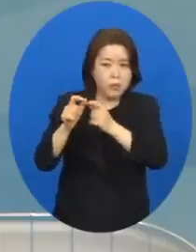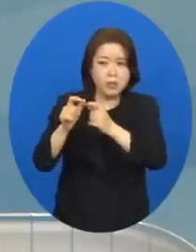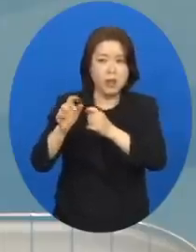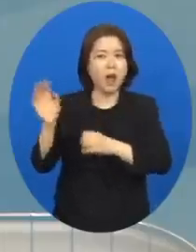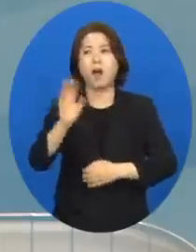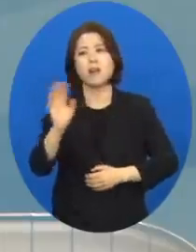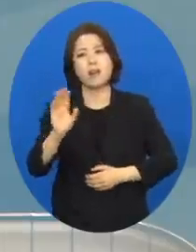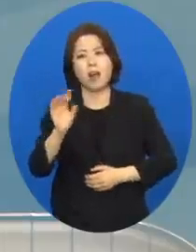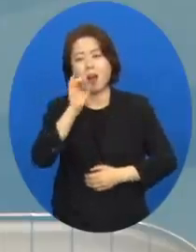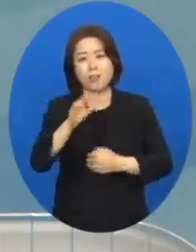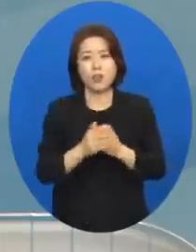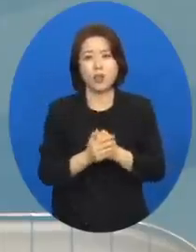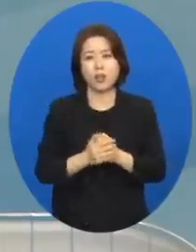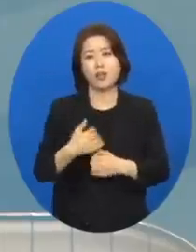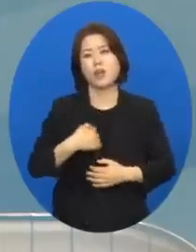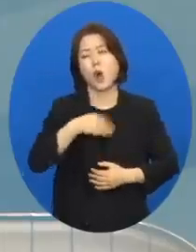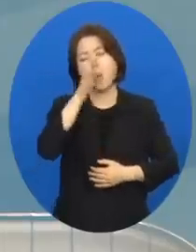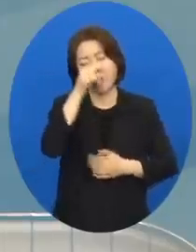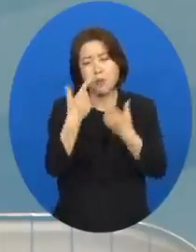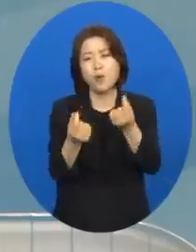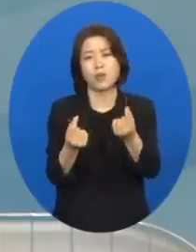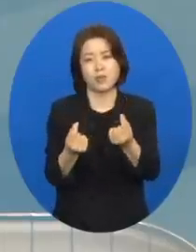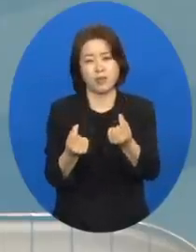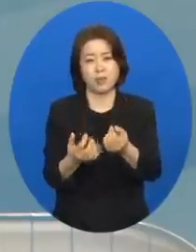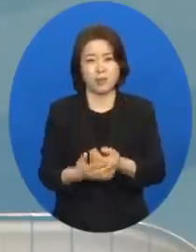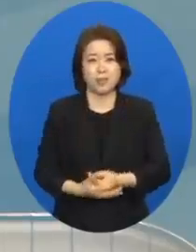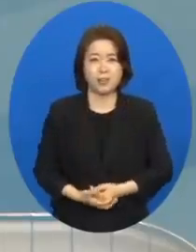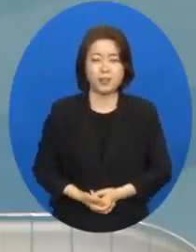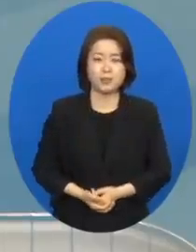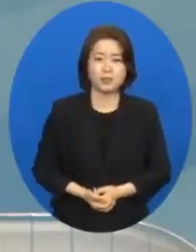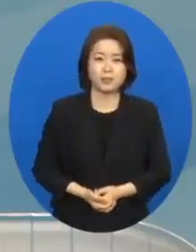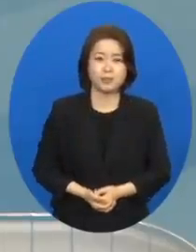문제인가? 바보도 그런 바보가 있나?